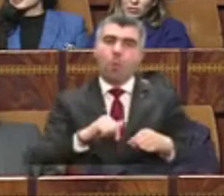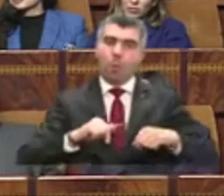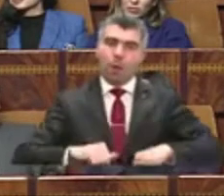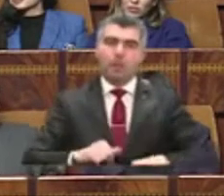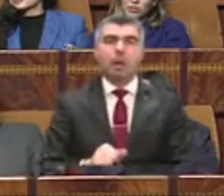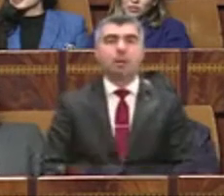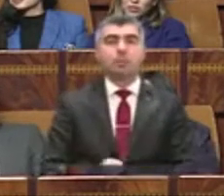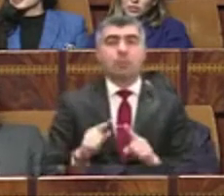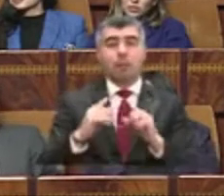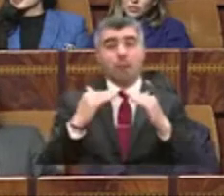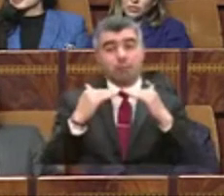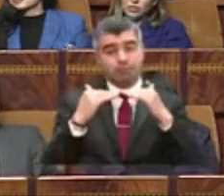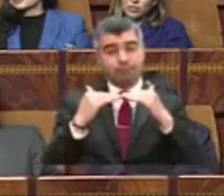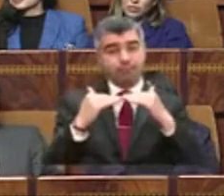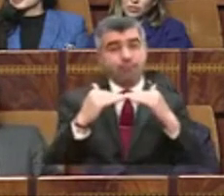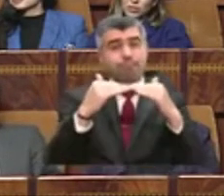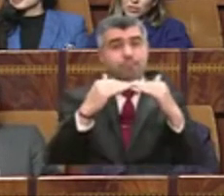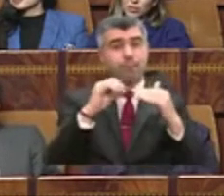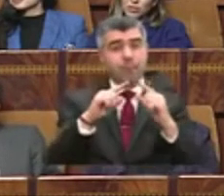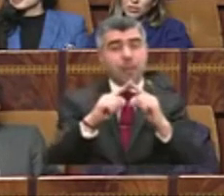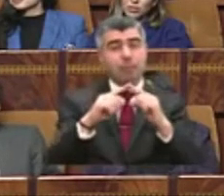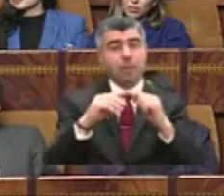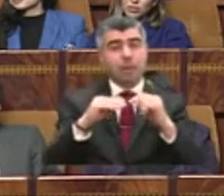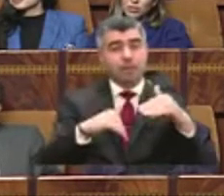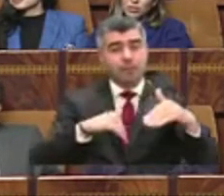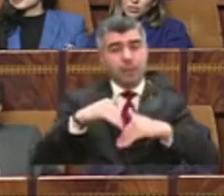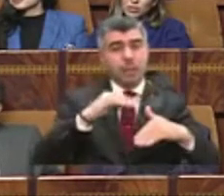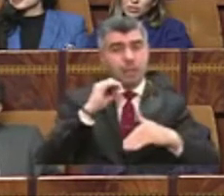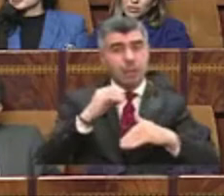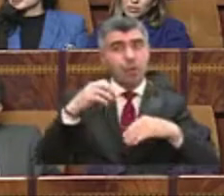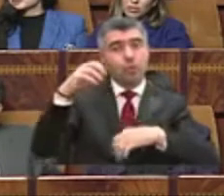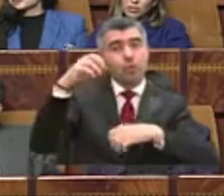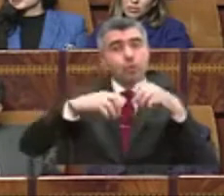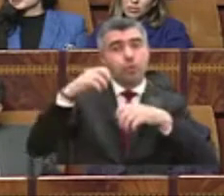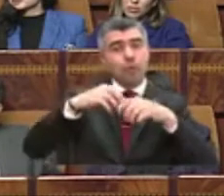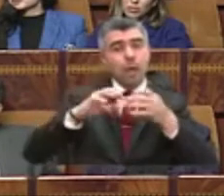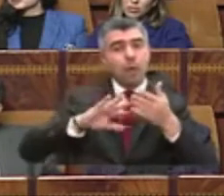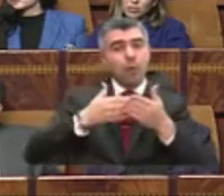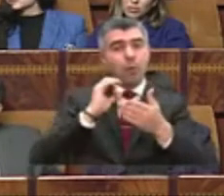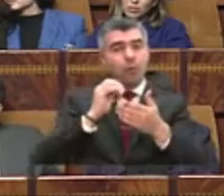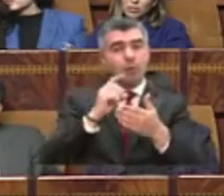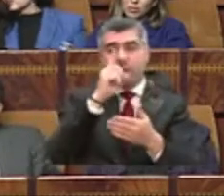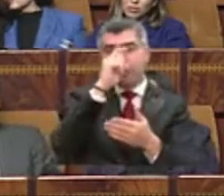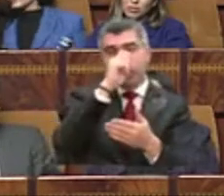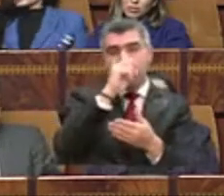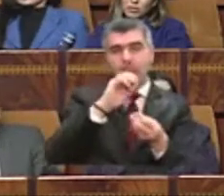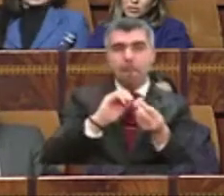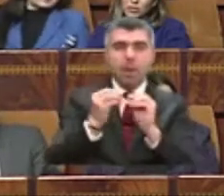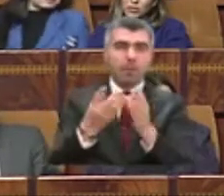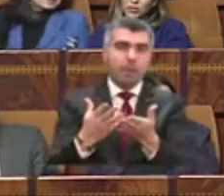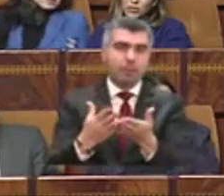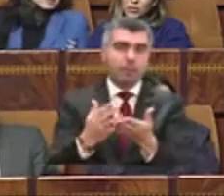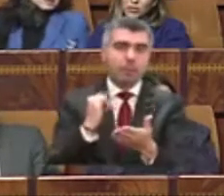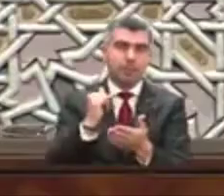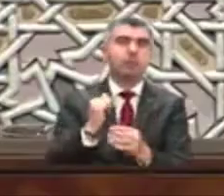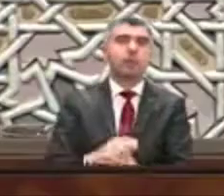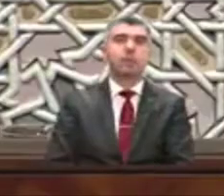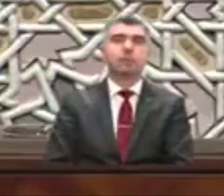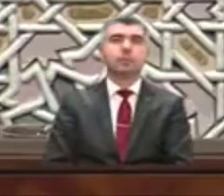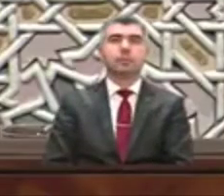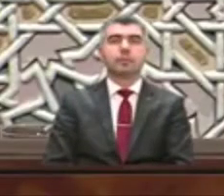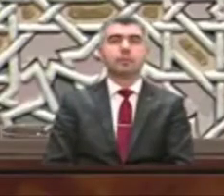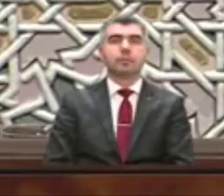الوزارة. هذه القناطير يسببون في انقطاعات متكررة أيام تساقطات المطرية على نفس الطريق. شكرا سيد